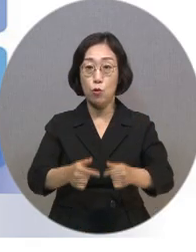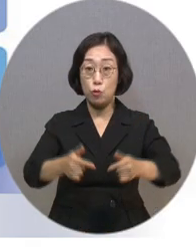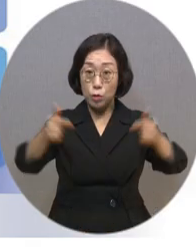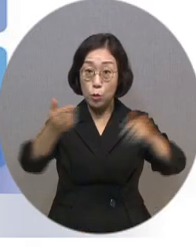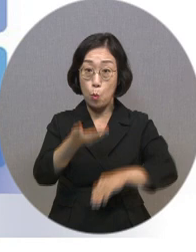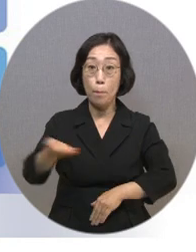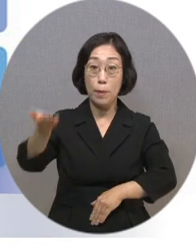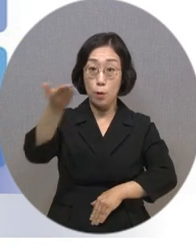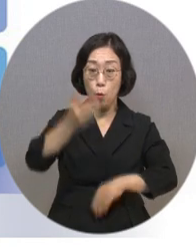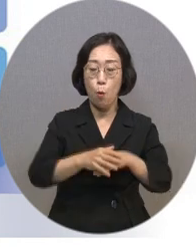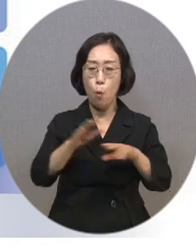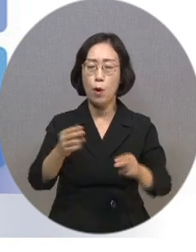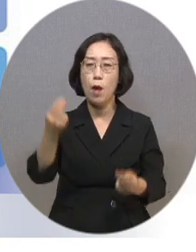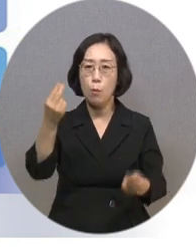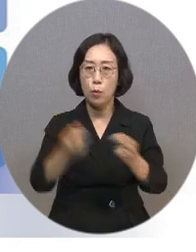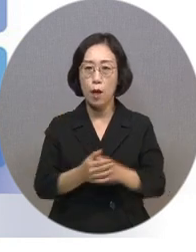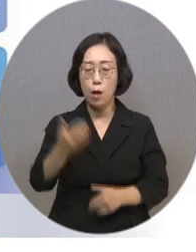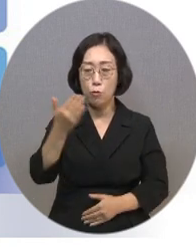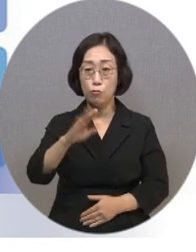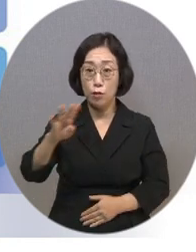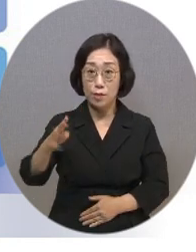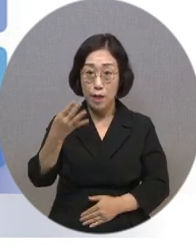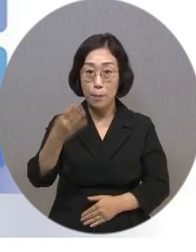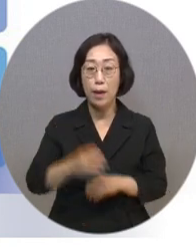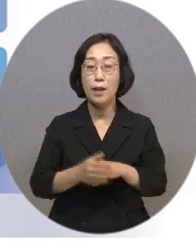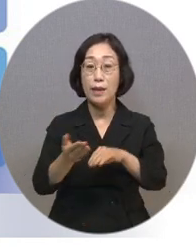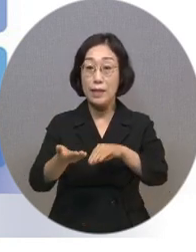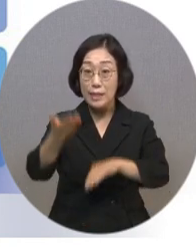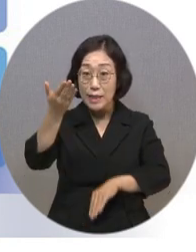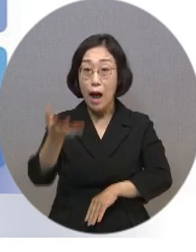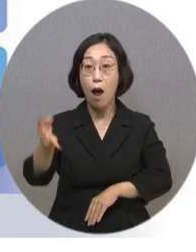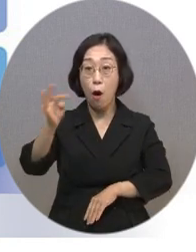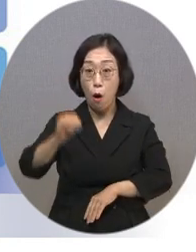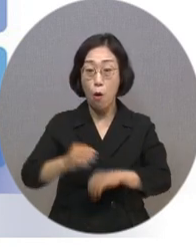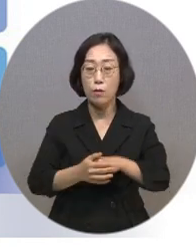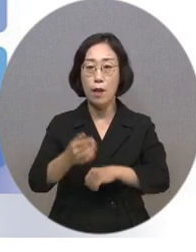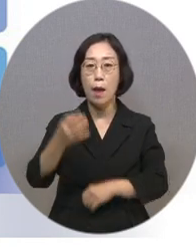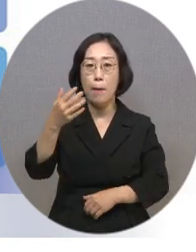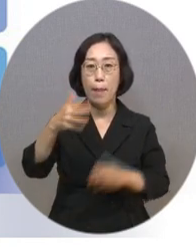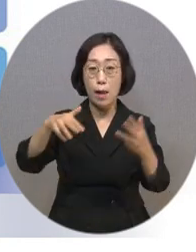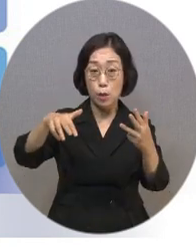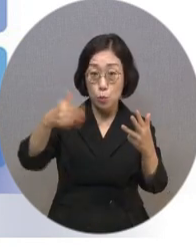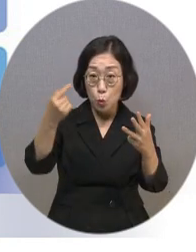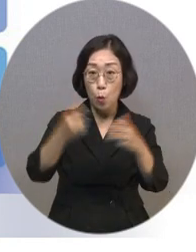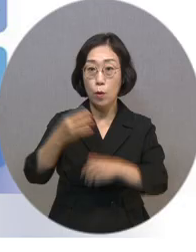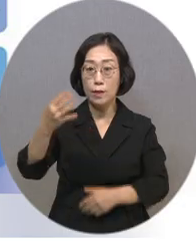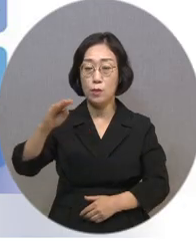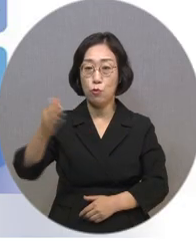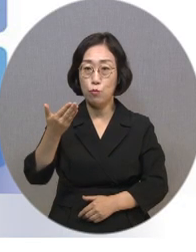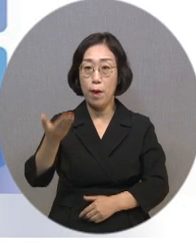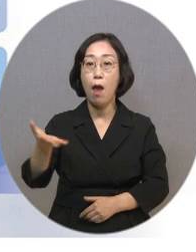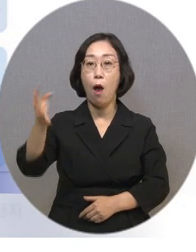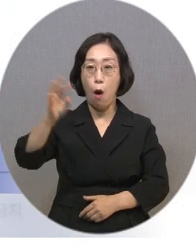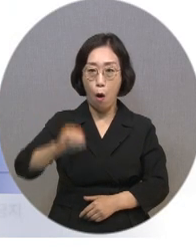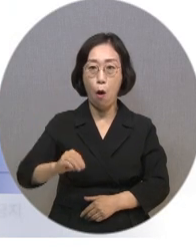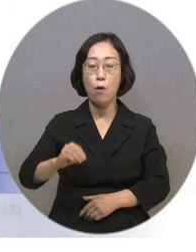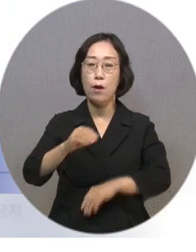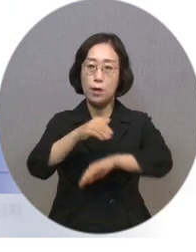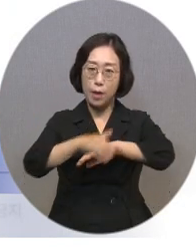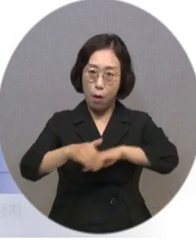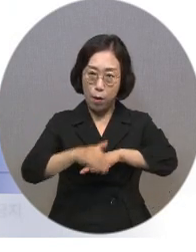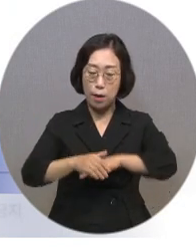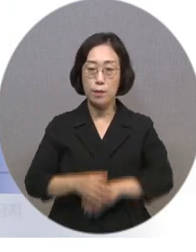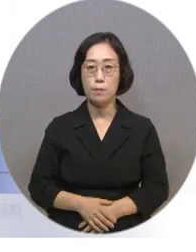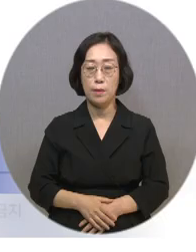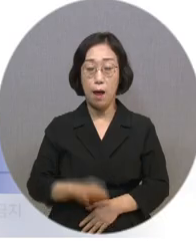위해 올해 대비 9489 원 증가한 8조 4900억 원으로 편성했습니다 복지부는